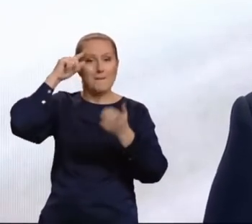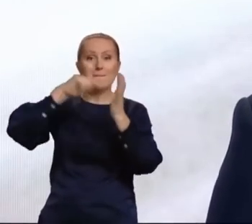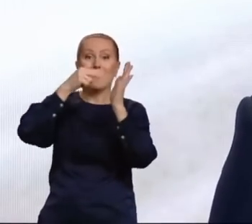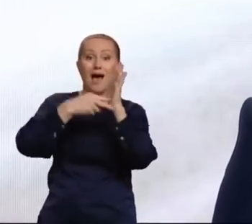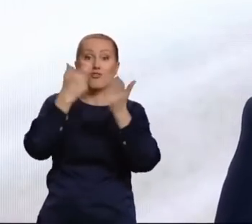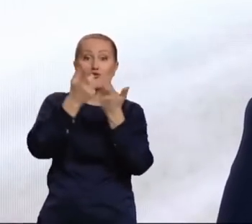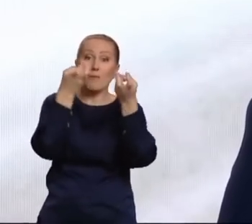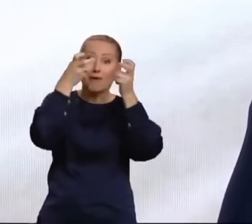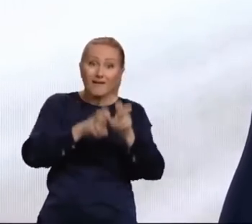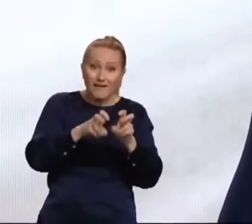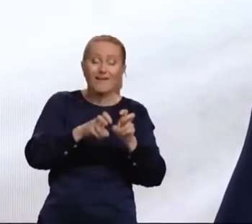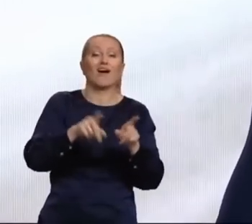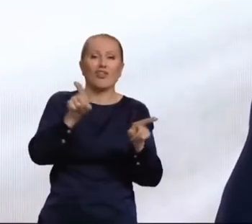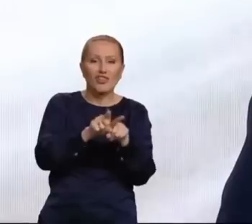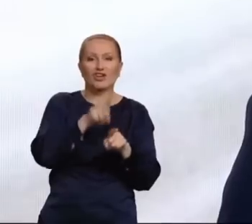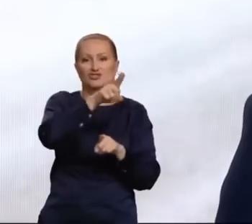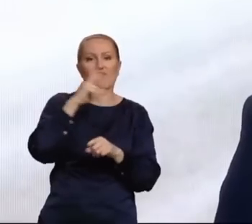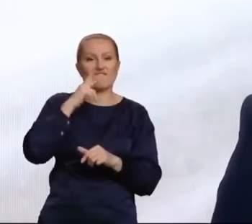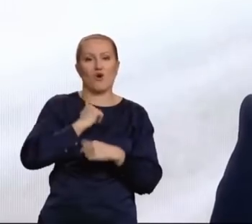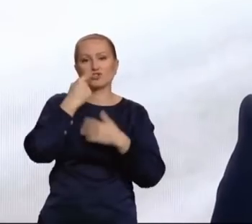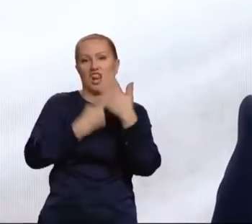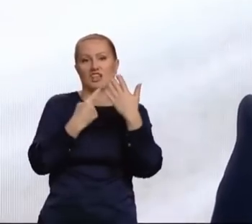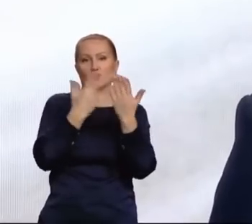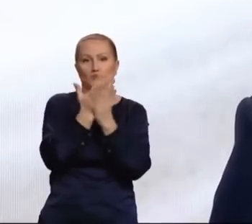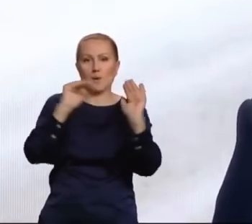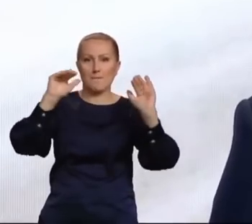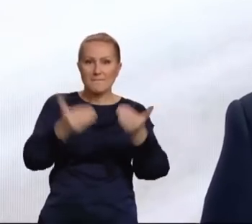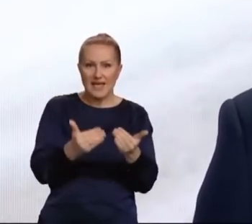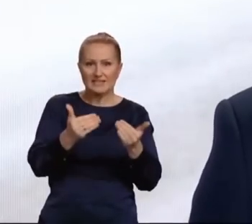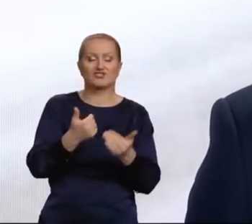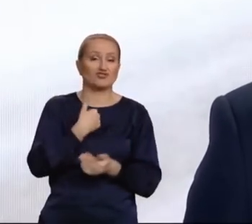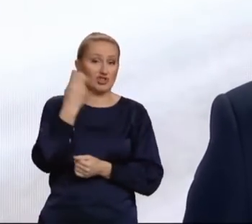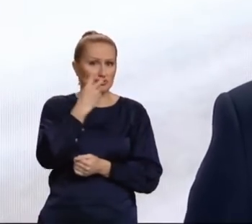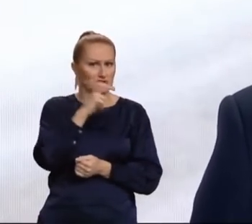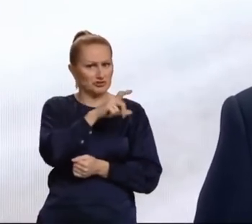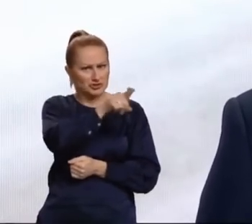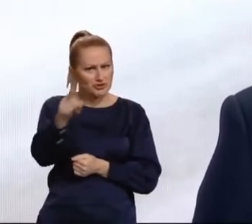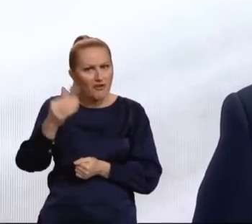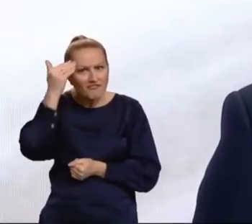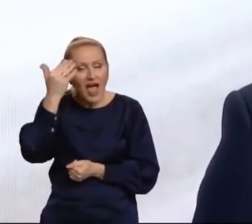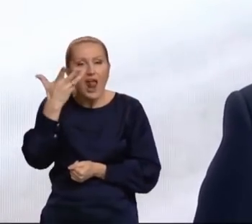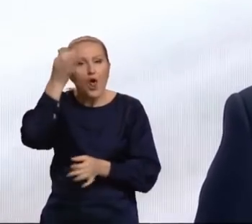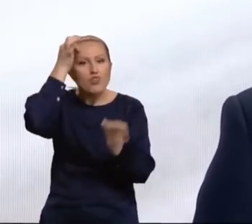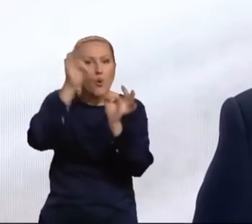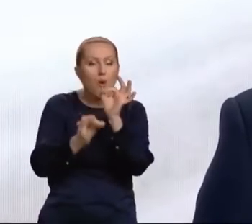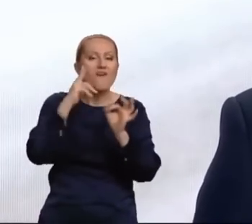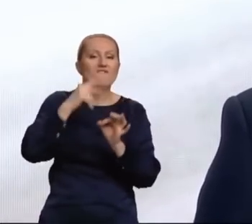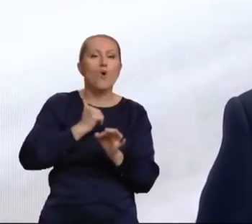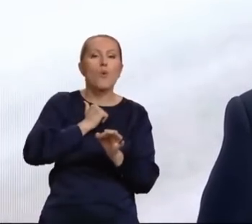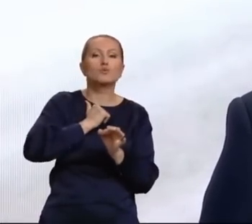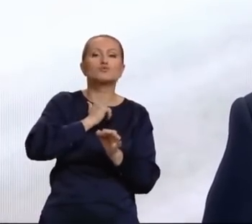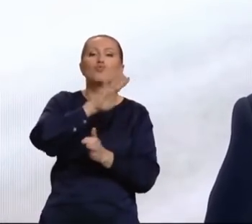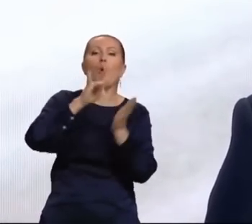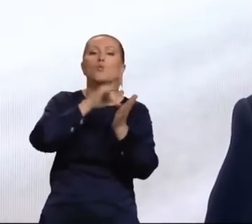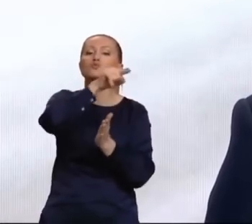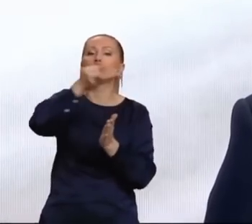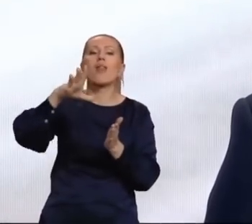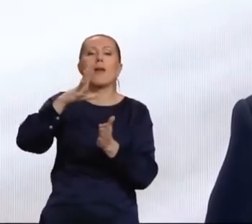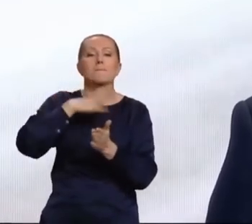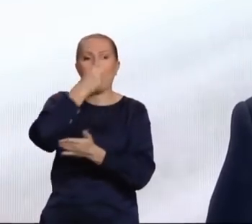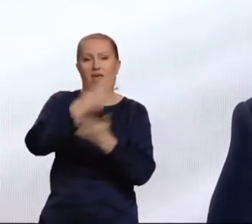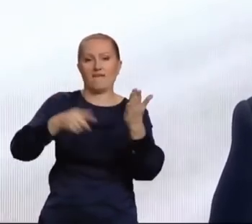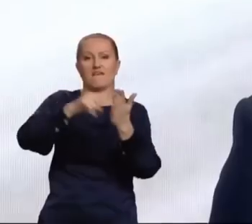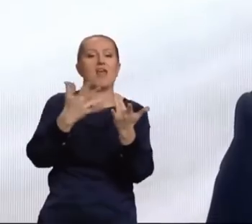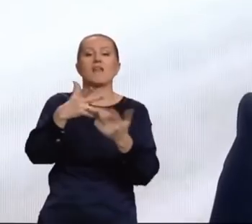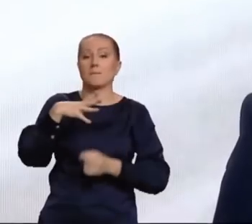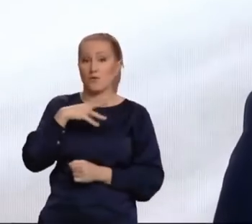została liczebność armii. Ciekaw jestem, jak wspomniałem, czy państwo wiedzą, ile dokładnie takich jednostek Armii Polskiej wówczas